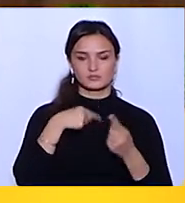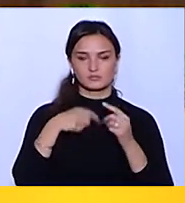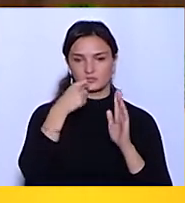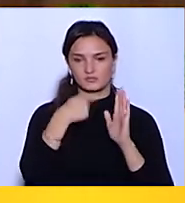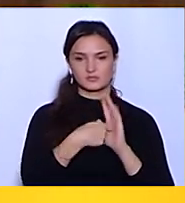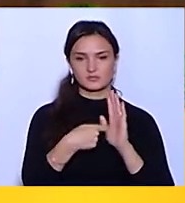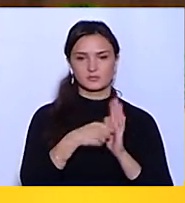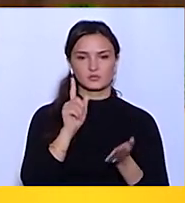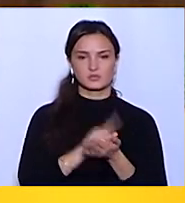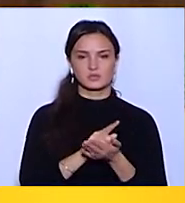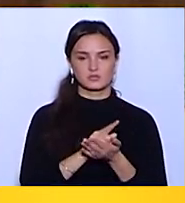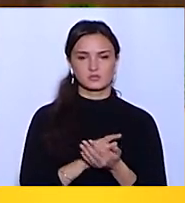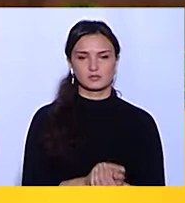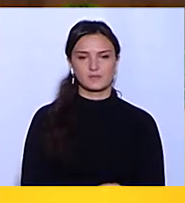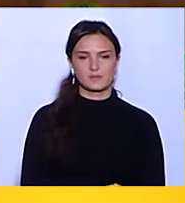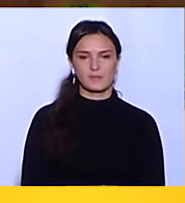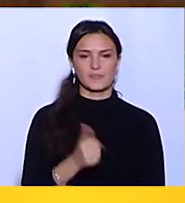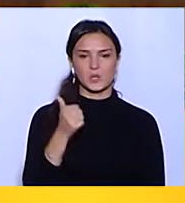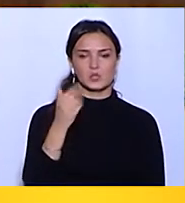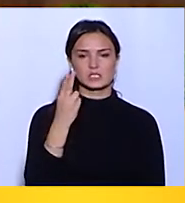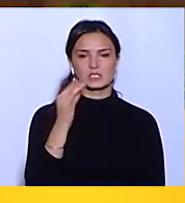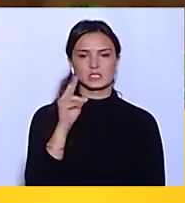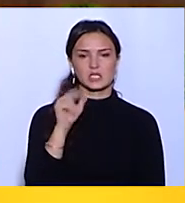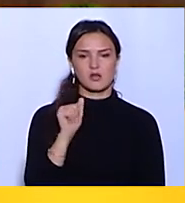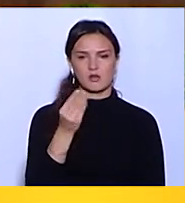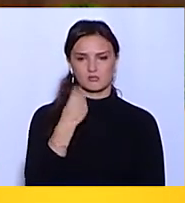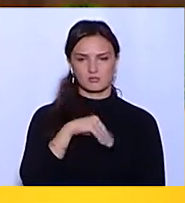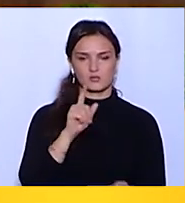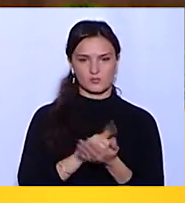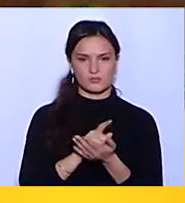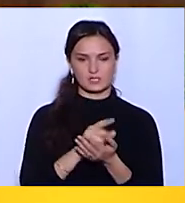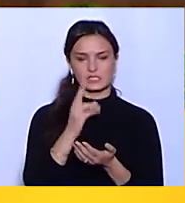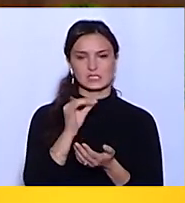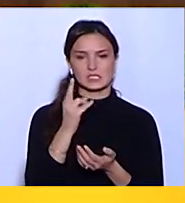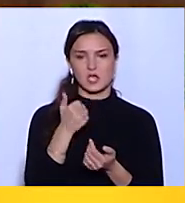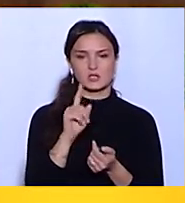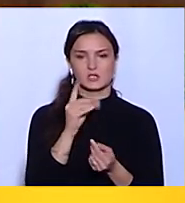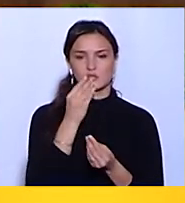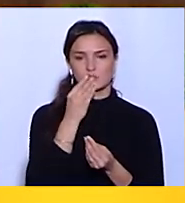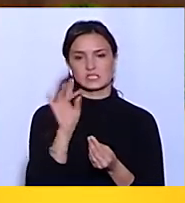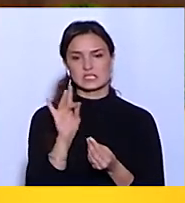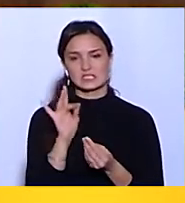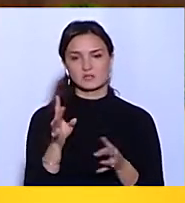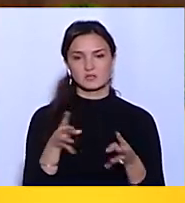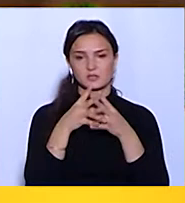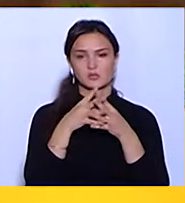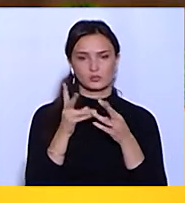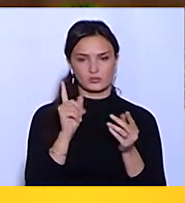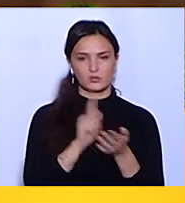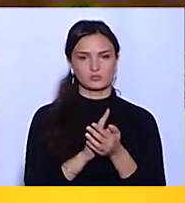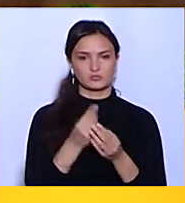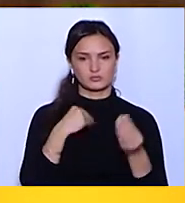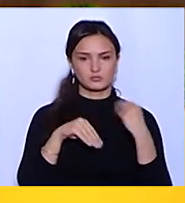შევსების აუცილებლობა აქვს. თუმცა როგორი ცილა შევივსოთ და როგორი, უბრალოდ როგორი ცილით შევივსოთ და როგორი ცხიმით შევივსოთ, აი ეს